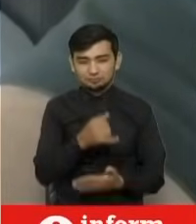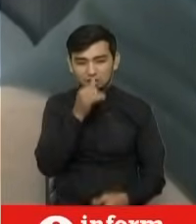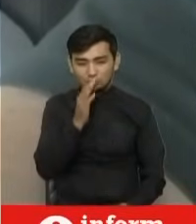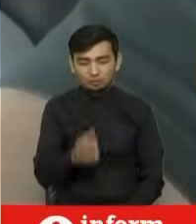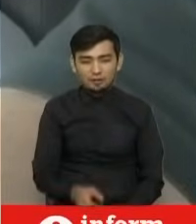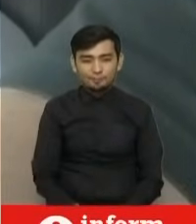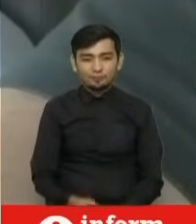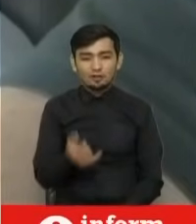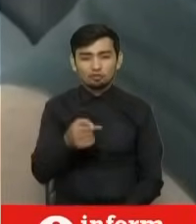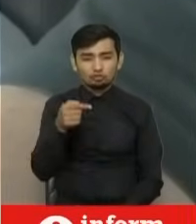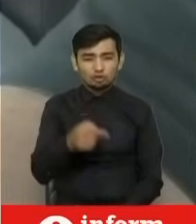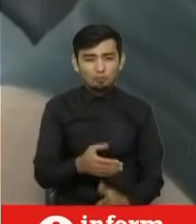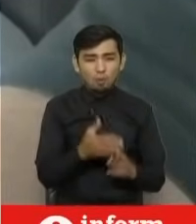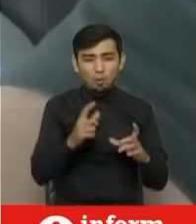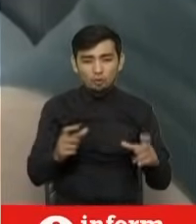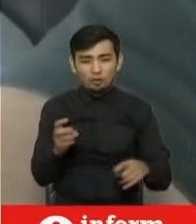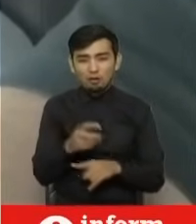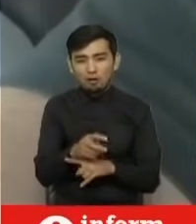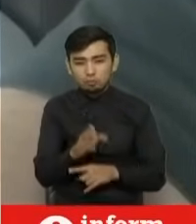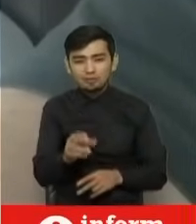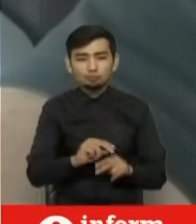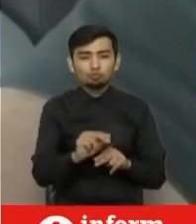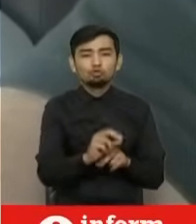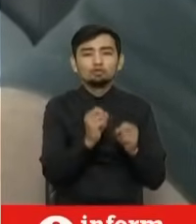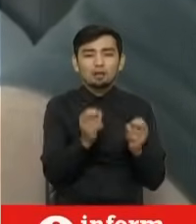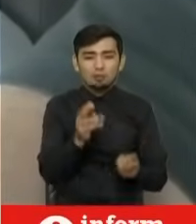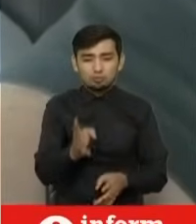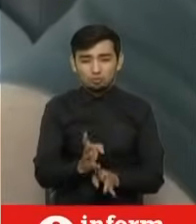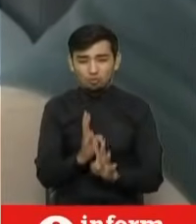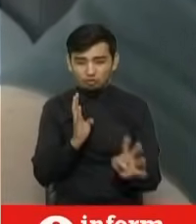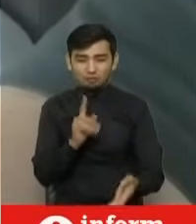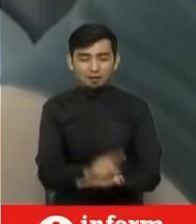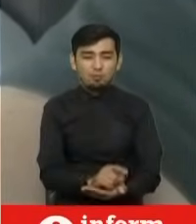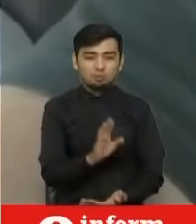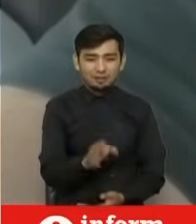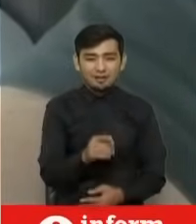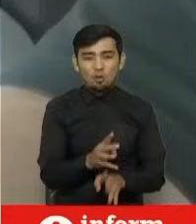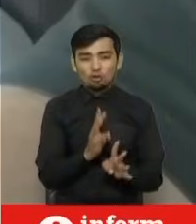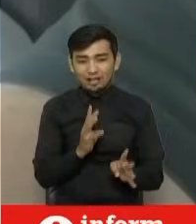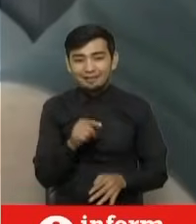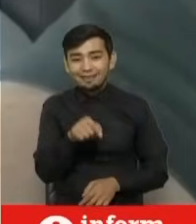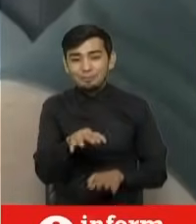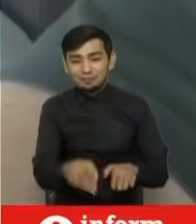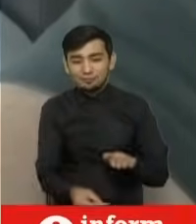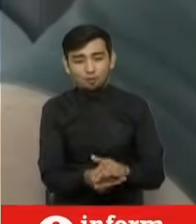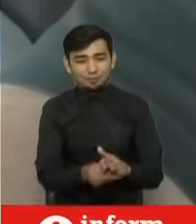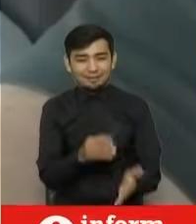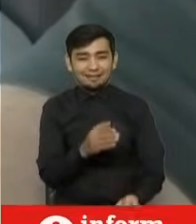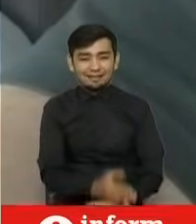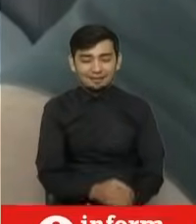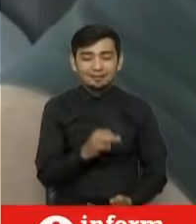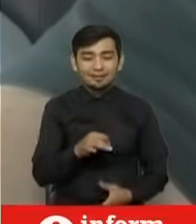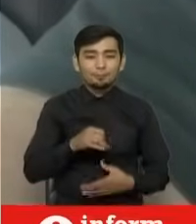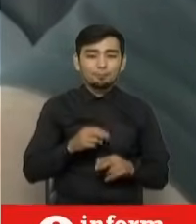обратятся тысячи людей и как они их будут обучать возникнет очередь где очередь там и Коррупция Я думаю